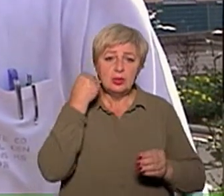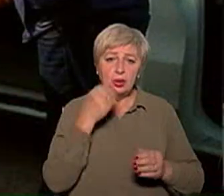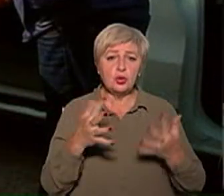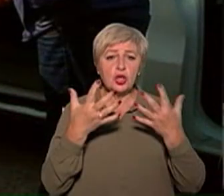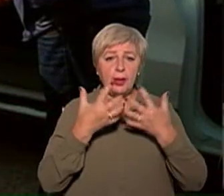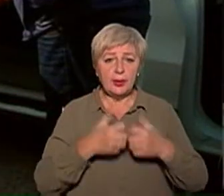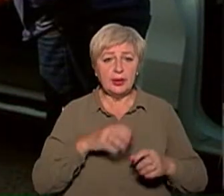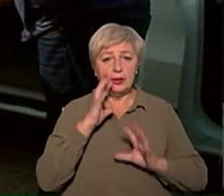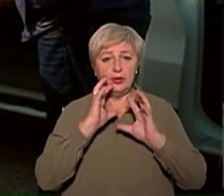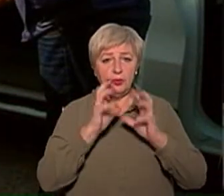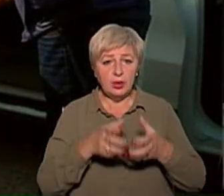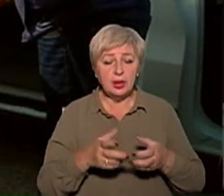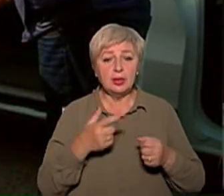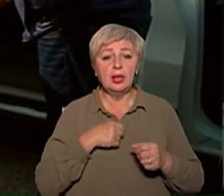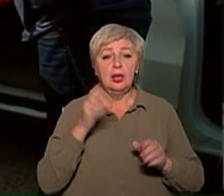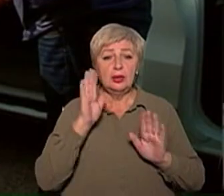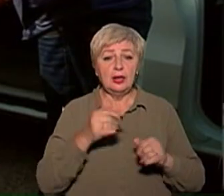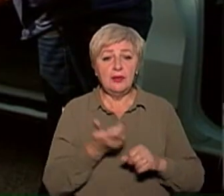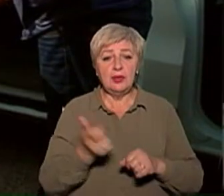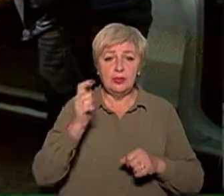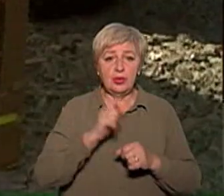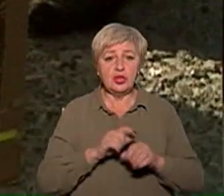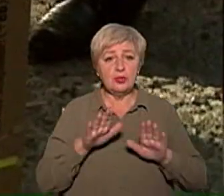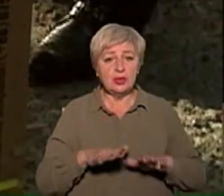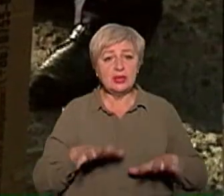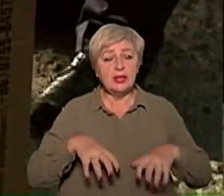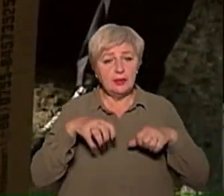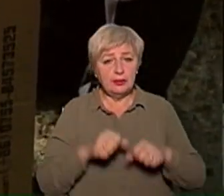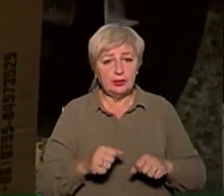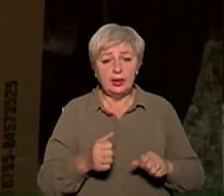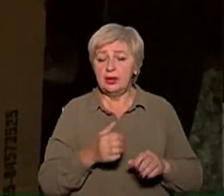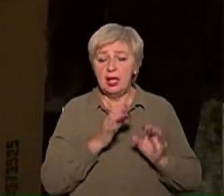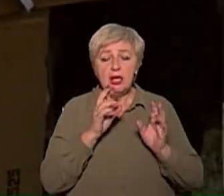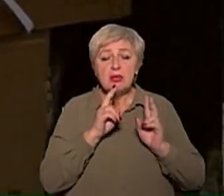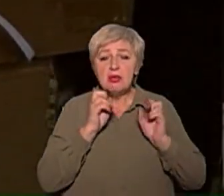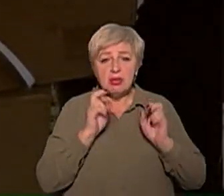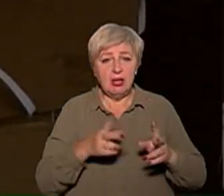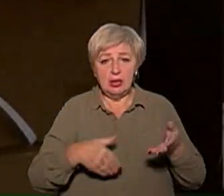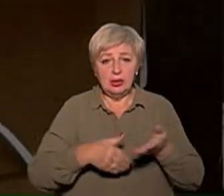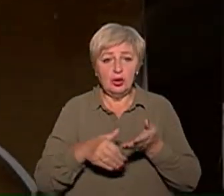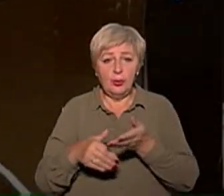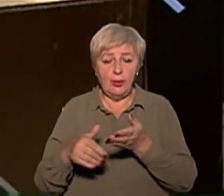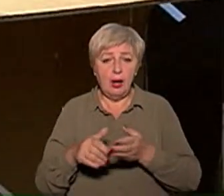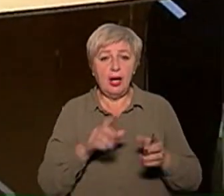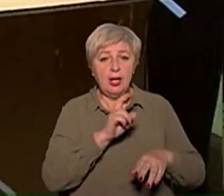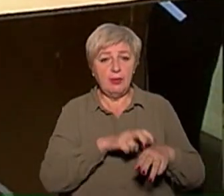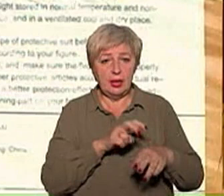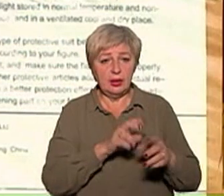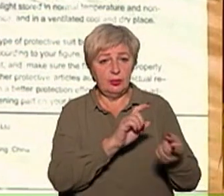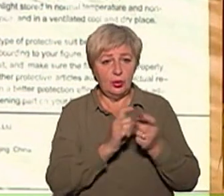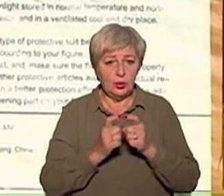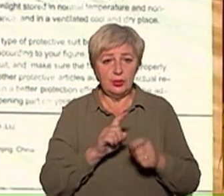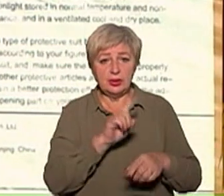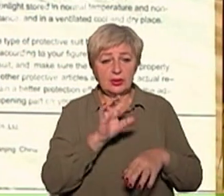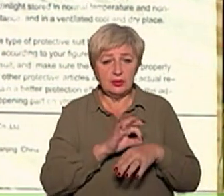світі. Навіть більше. Місцева влада взагалі ніяк не допомагає медикам боротися на передовій із хворобою. Уся надія